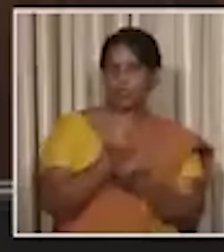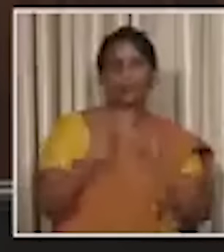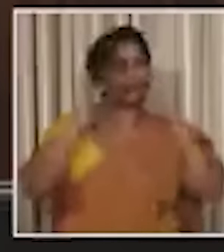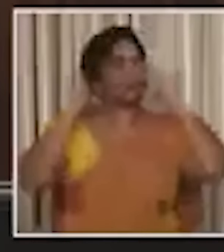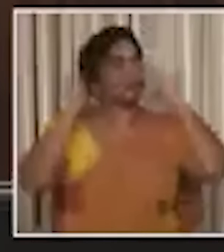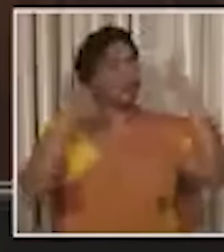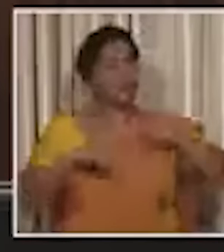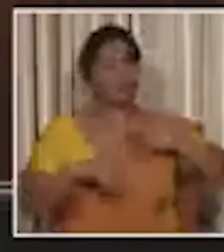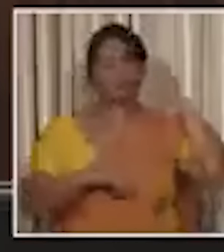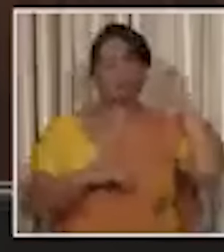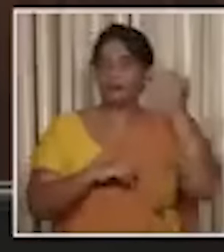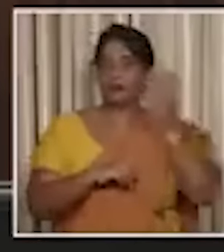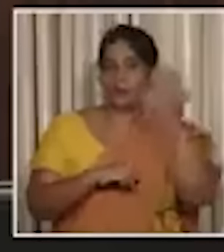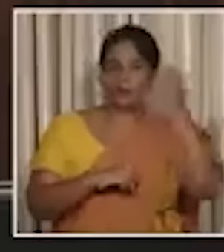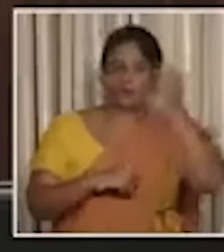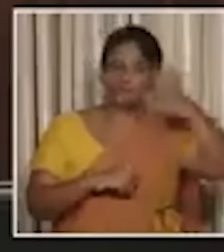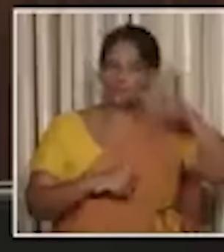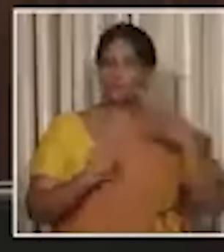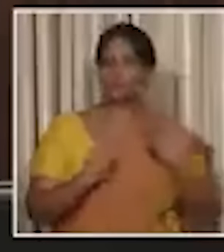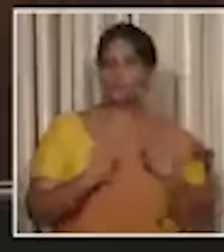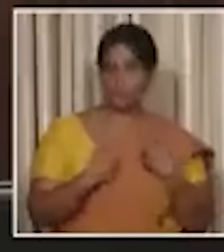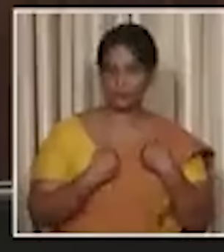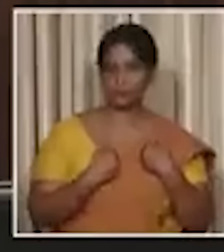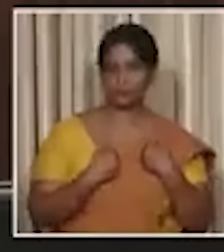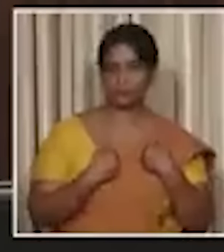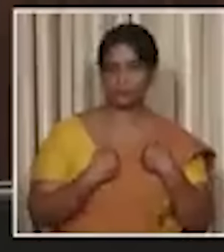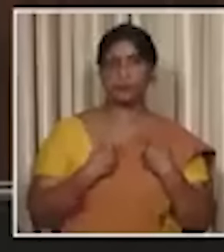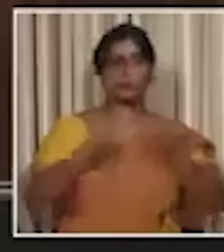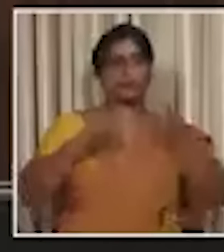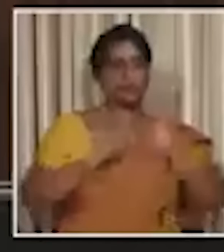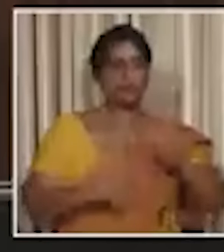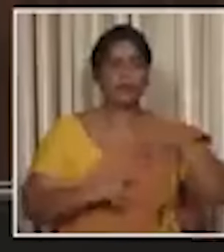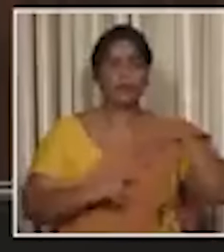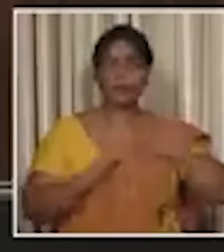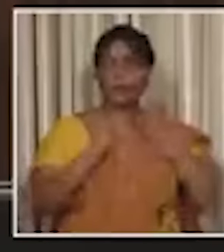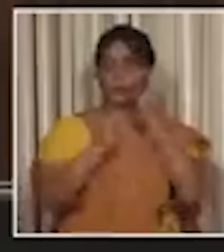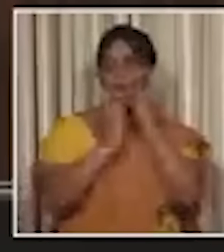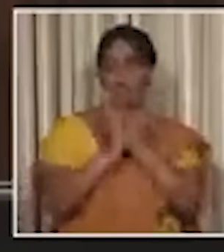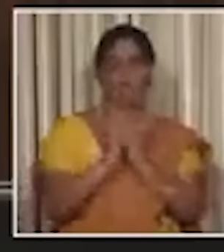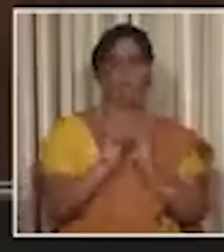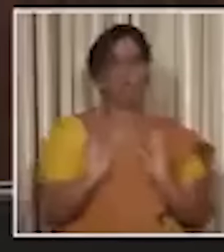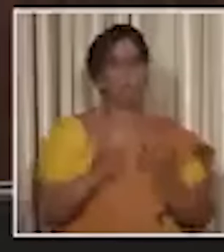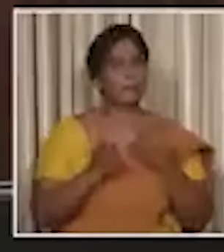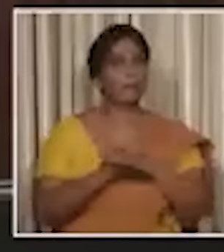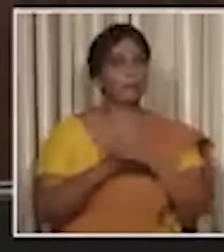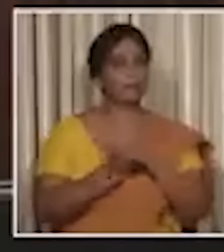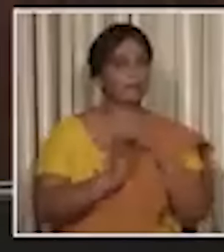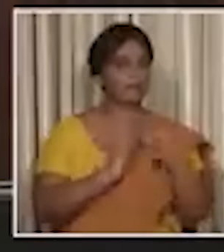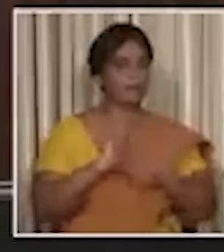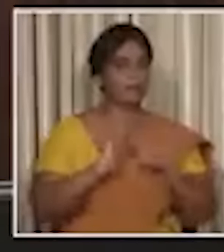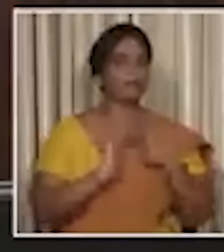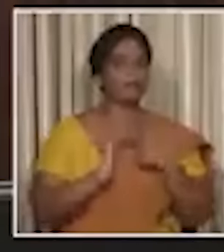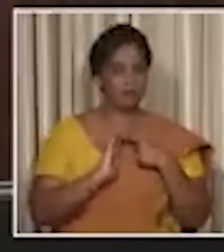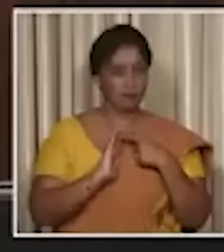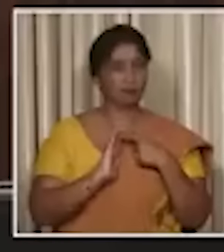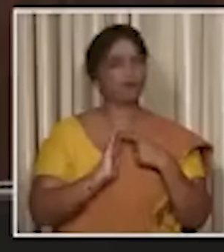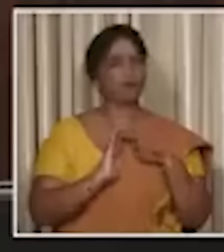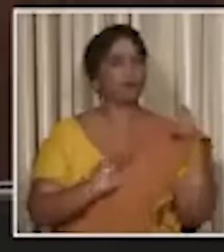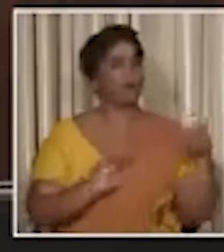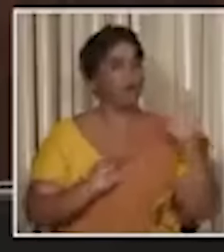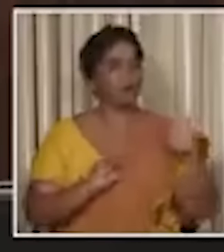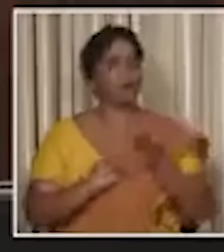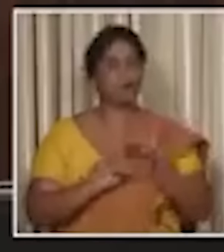வறுமையை இப்போதும் அதற்கான மானியங்கள் கொடுப்பனவுகளை வழங்கி வறுமையை ஒழுக்க முடியும் என்று நாங்கள் கருத மாட்டோம், நம்பவில்லை.